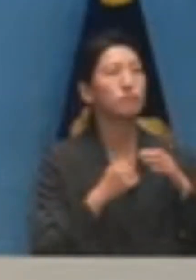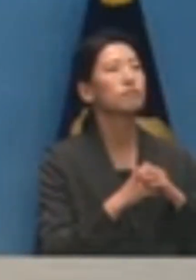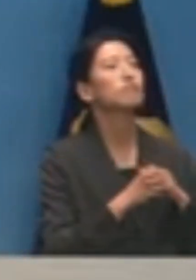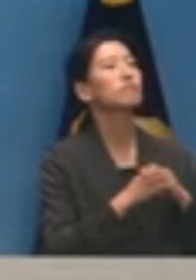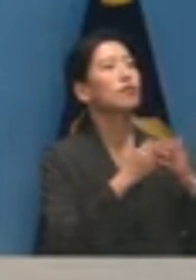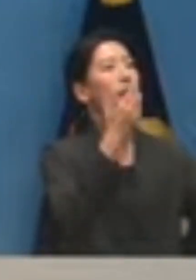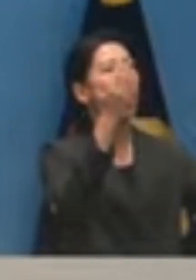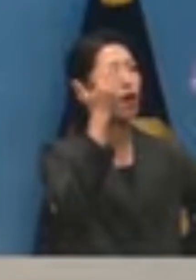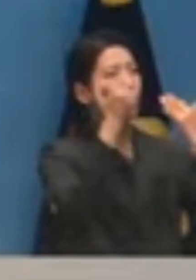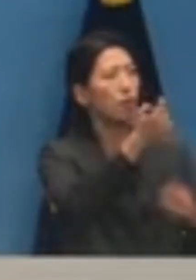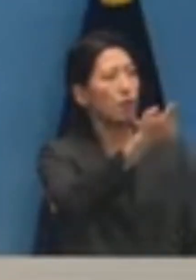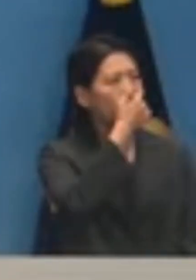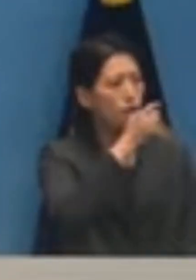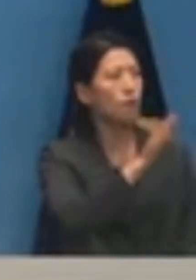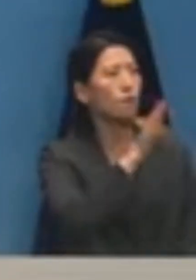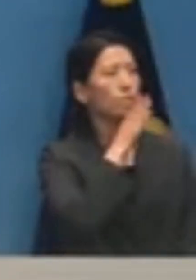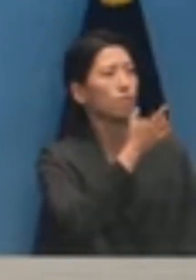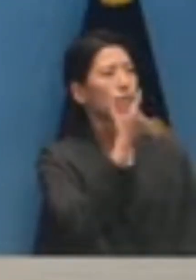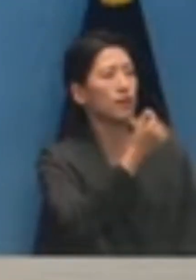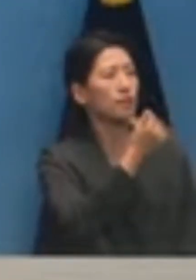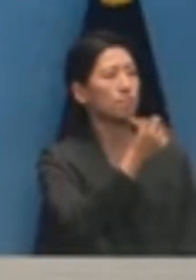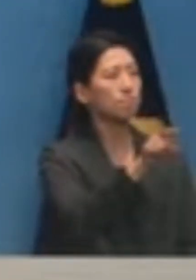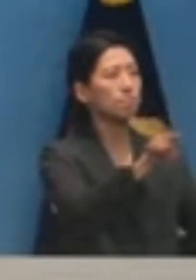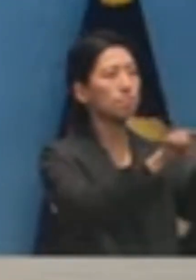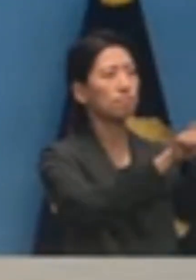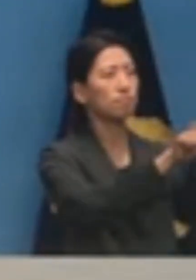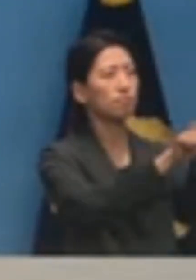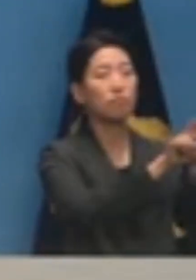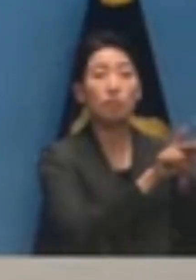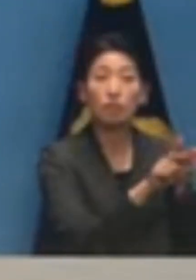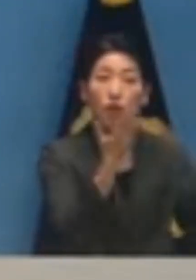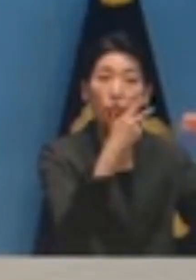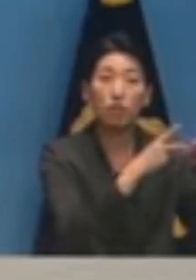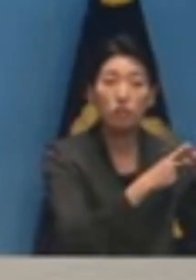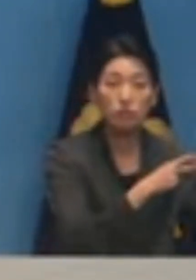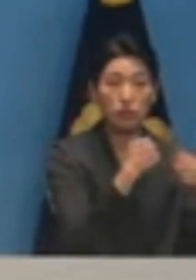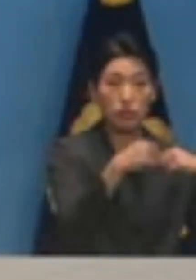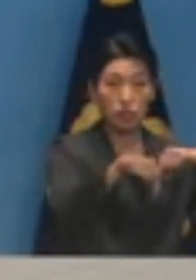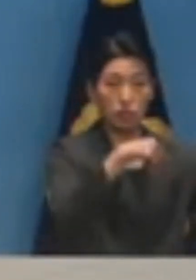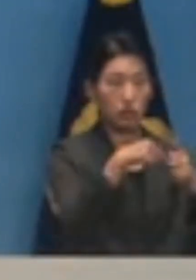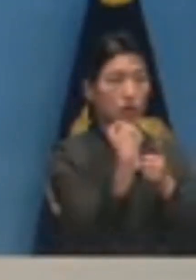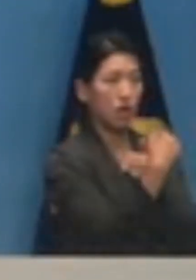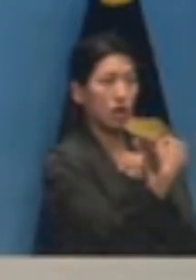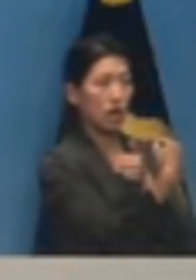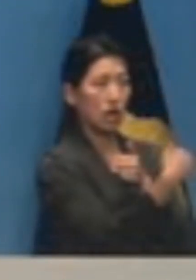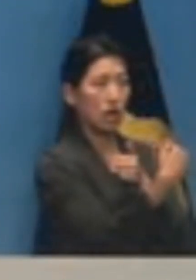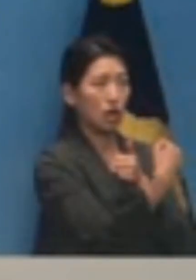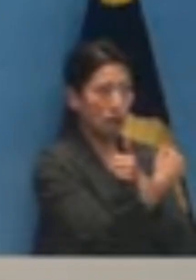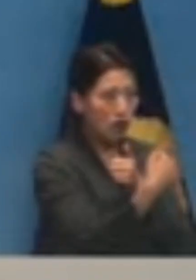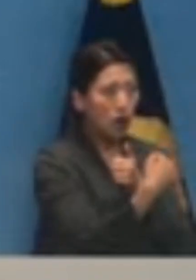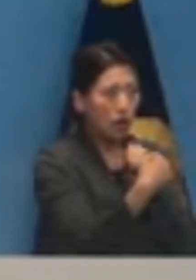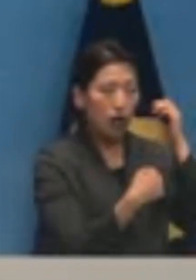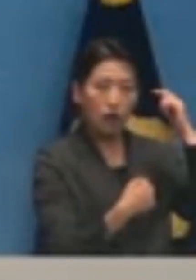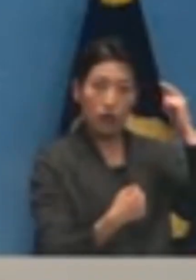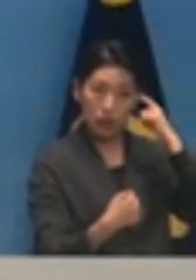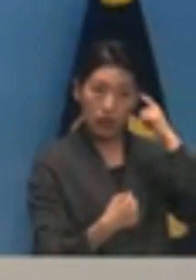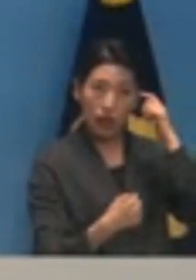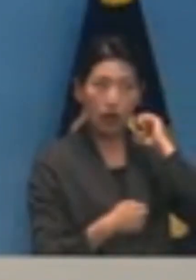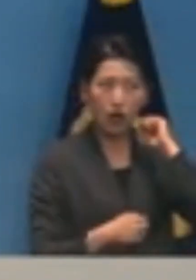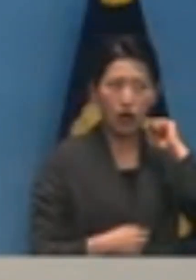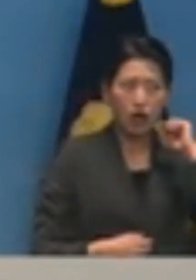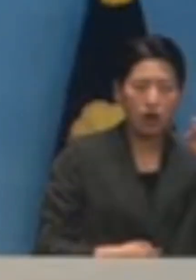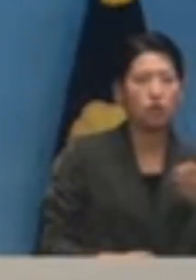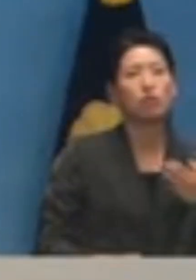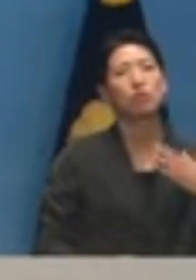진리라고 믿고 의심치 않고 있는데 교사들의 편향적인 정치적 발언은 우리 아이들의 생각을 병들게 하고 나아가